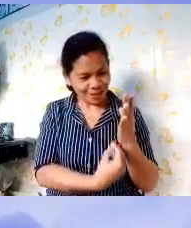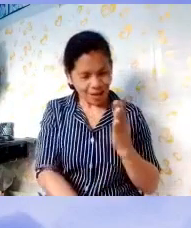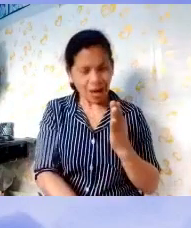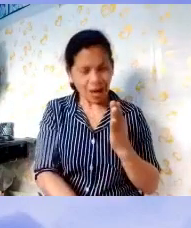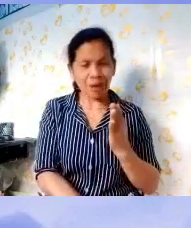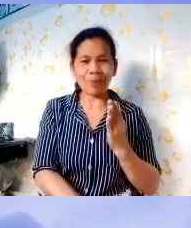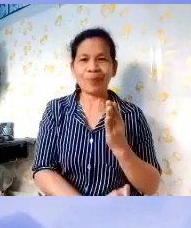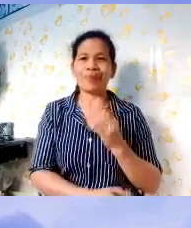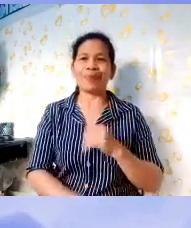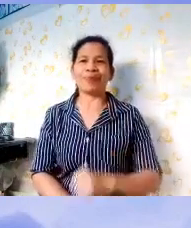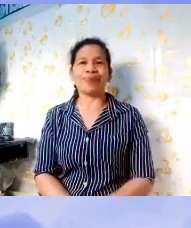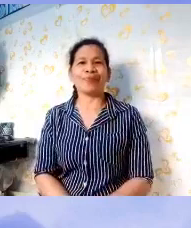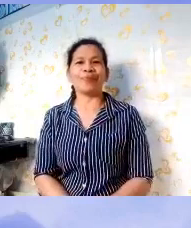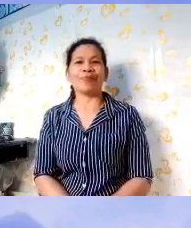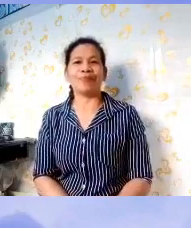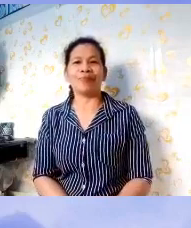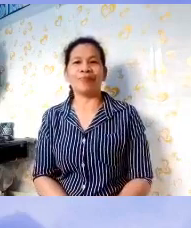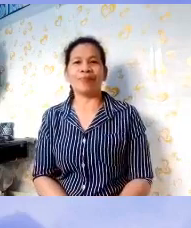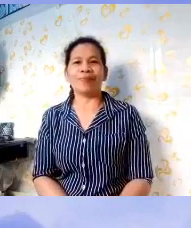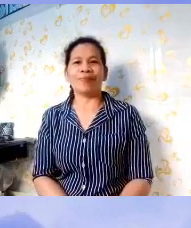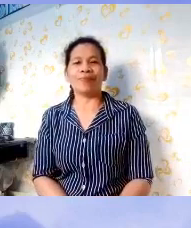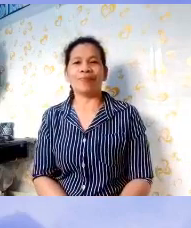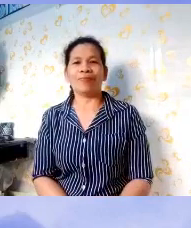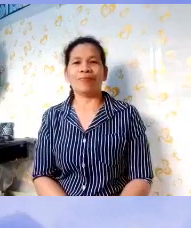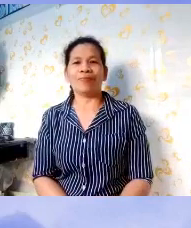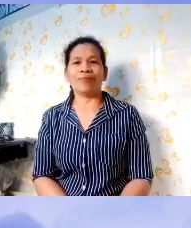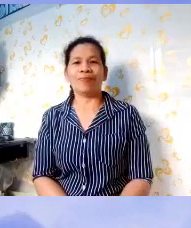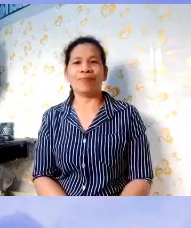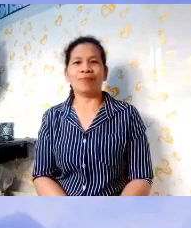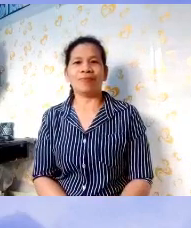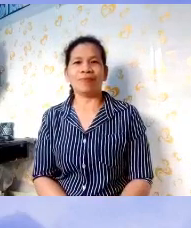yung ating nature sa